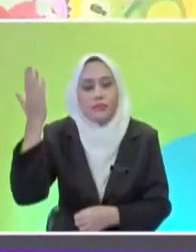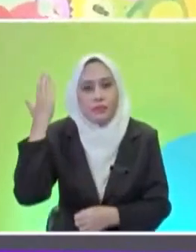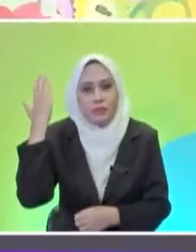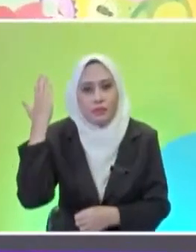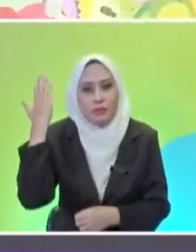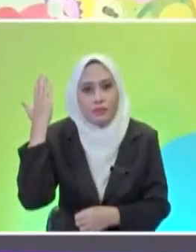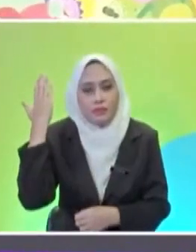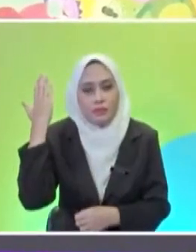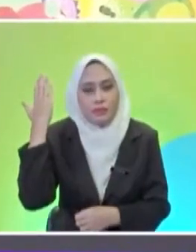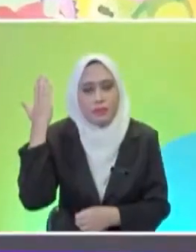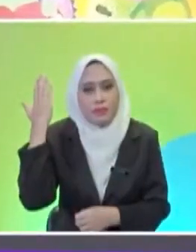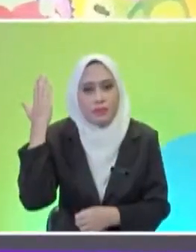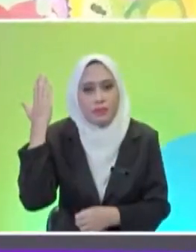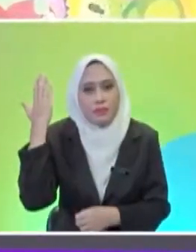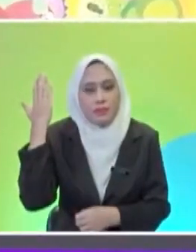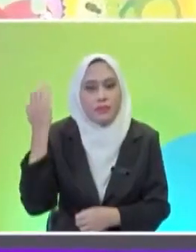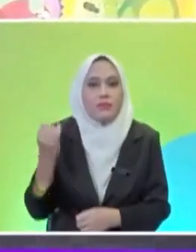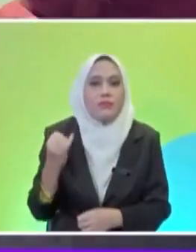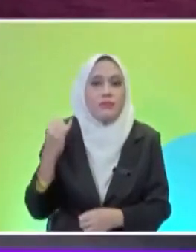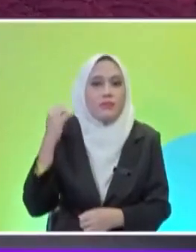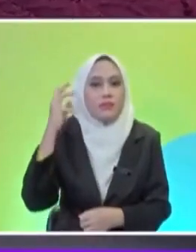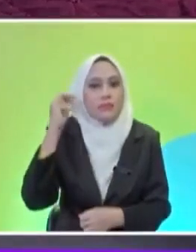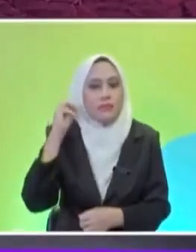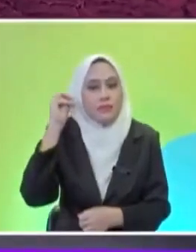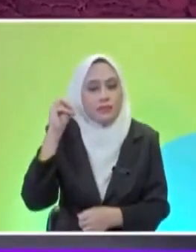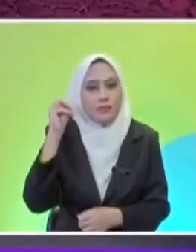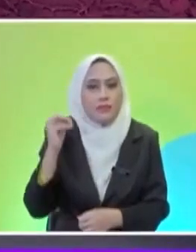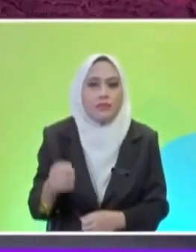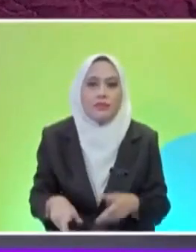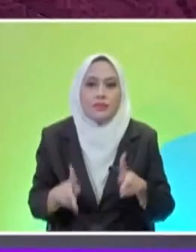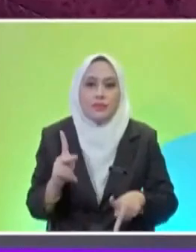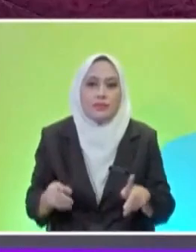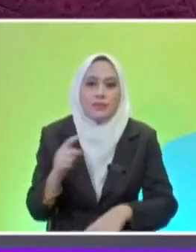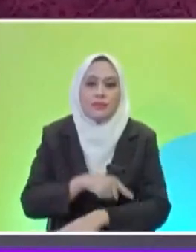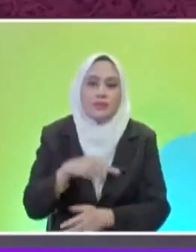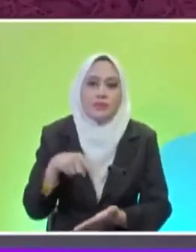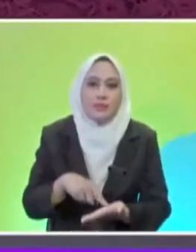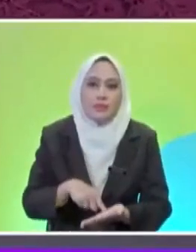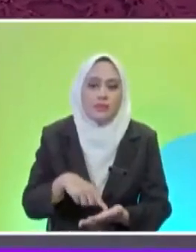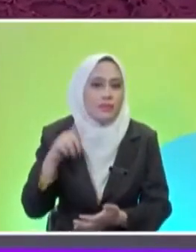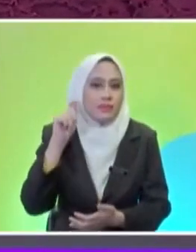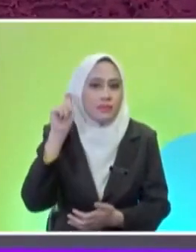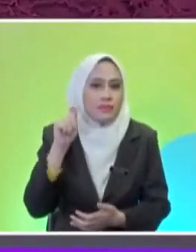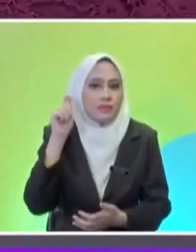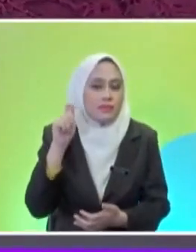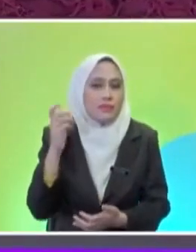Semalam ialah Jumaat, cikgu. Kalau hari ini hari Sabtu, semalam